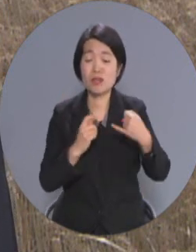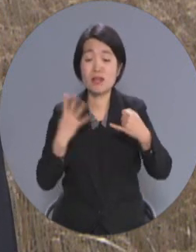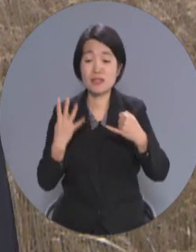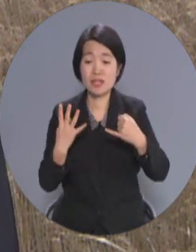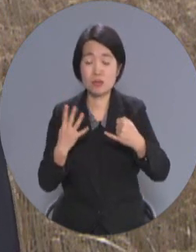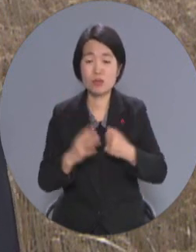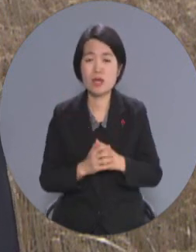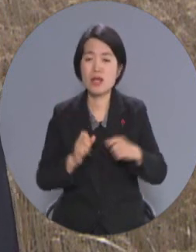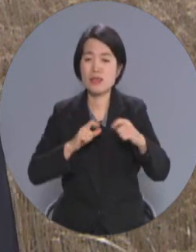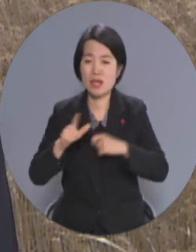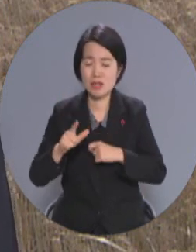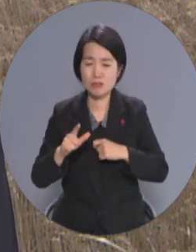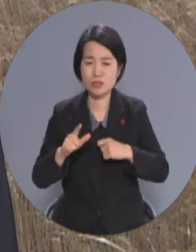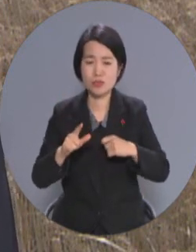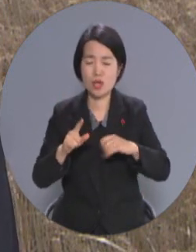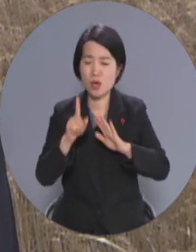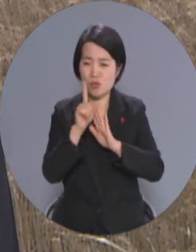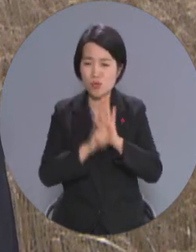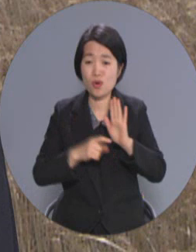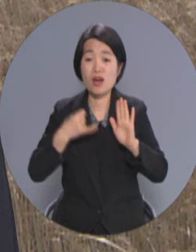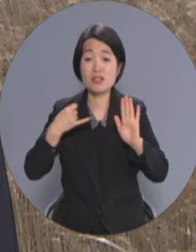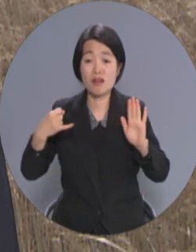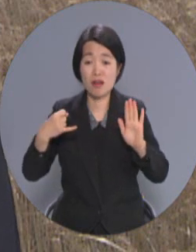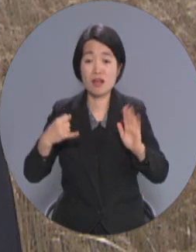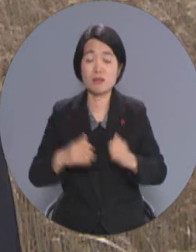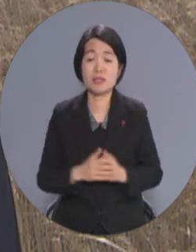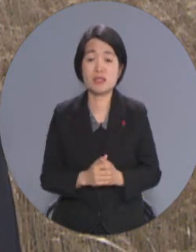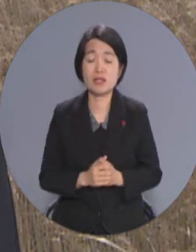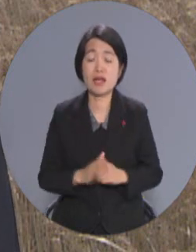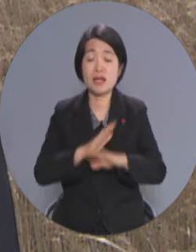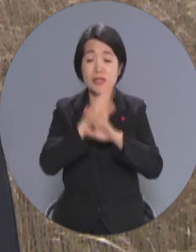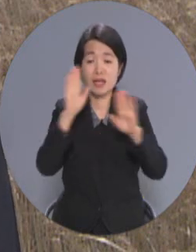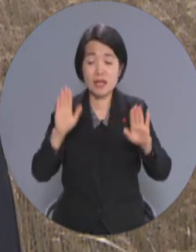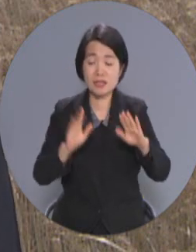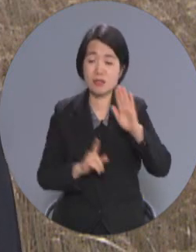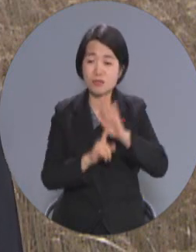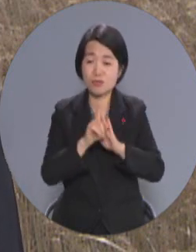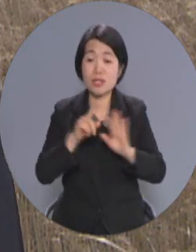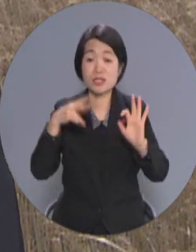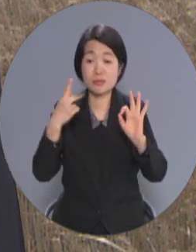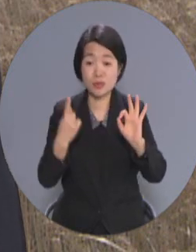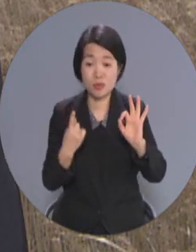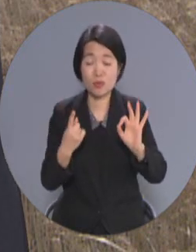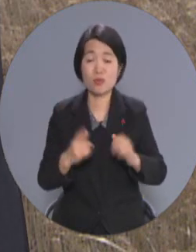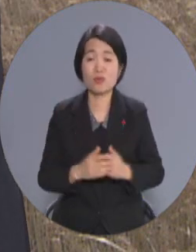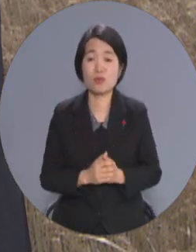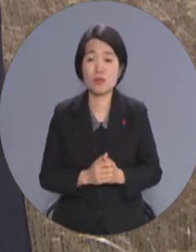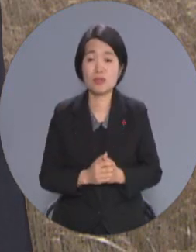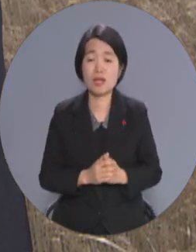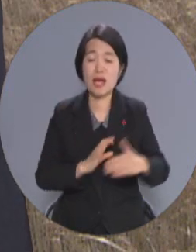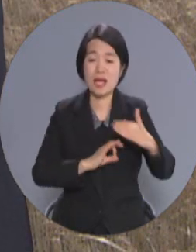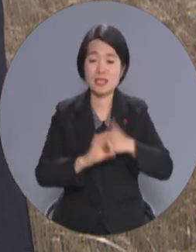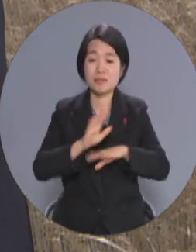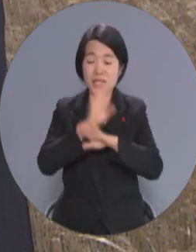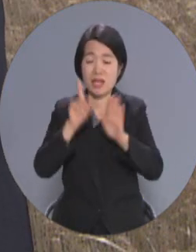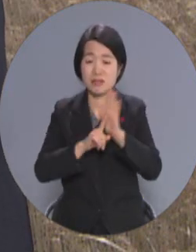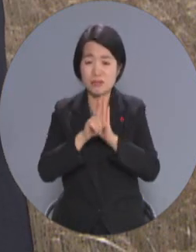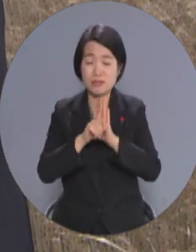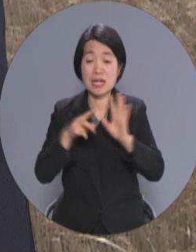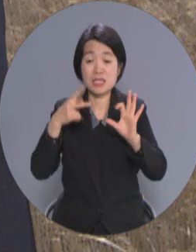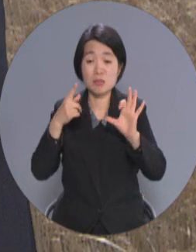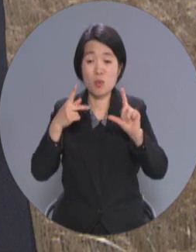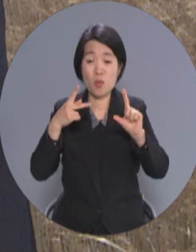기록하는 등 대부분 영하권 기온으로 출발합니다 낮 동안은 영상 10도까지 크게 오르겠고요 그만큼 일교차가 15도